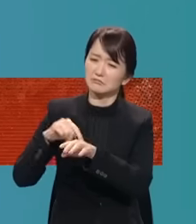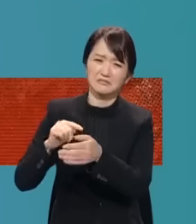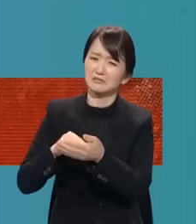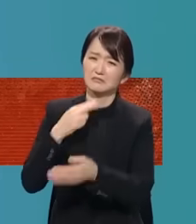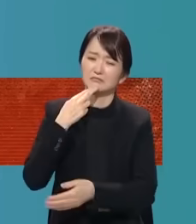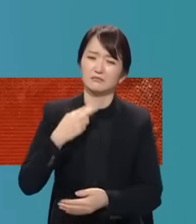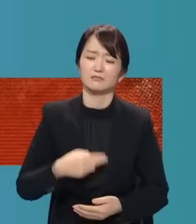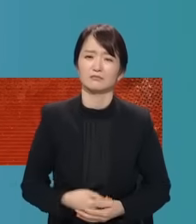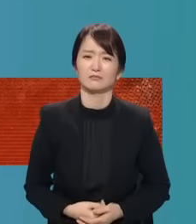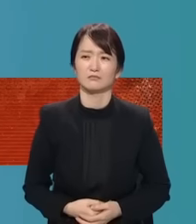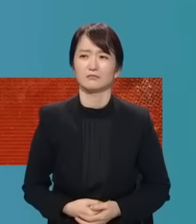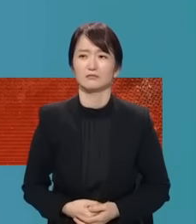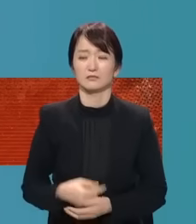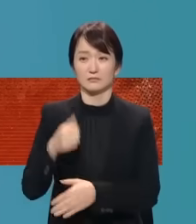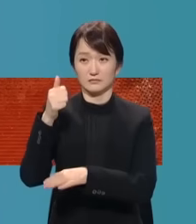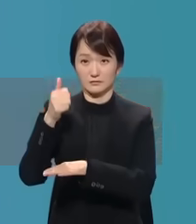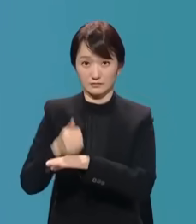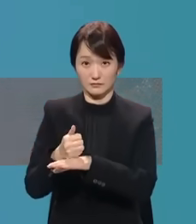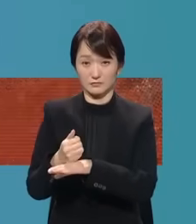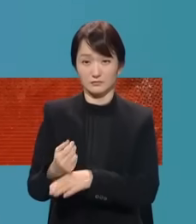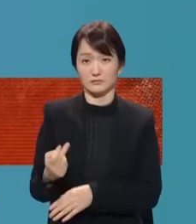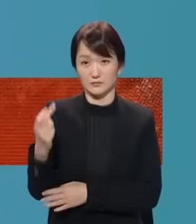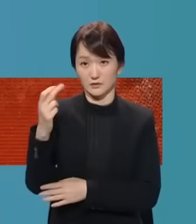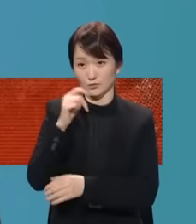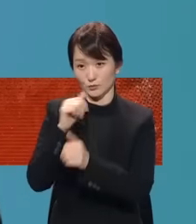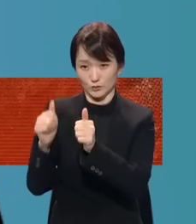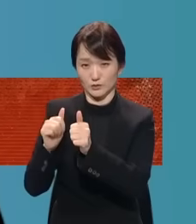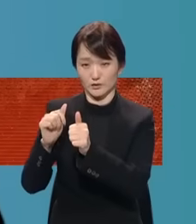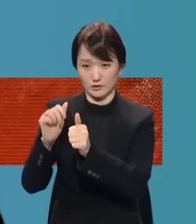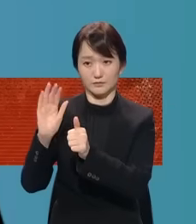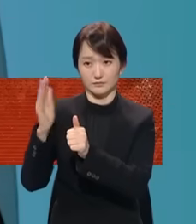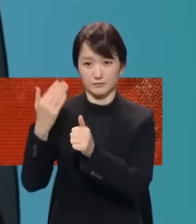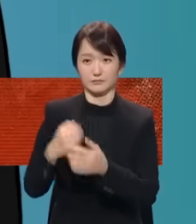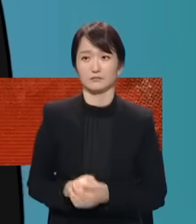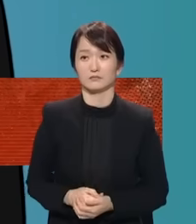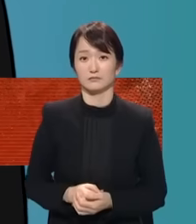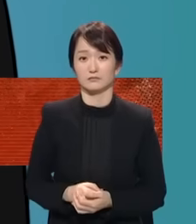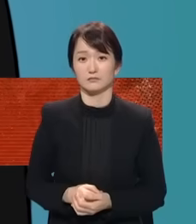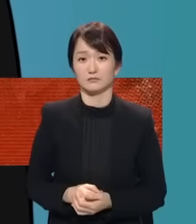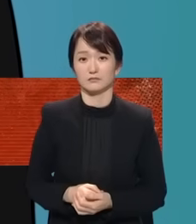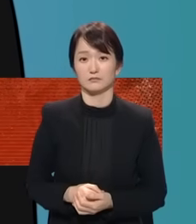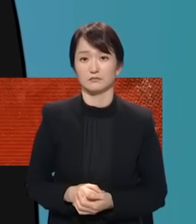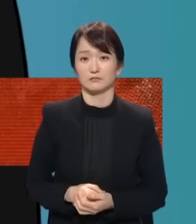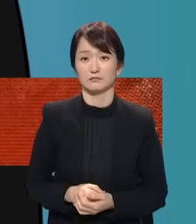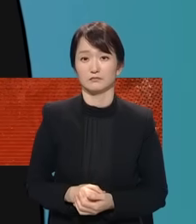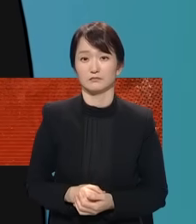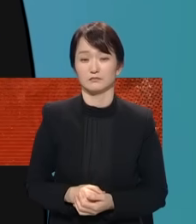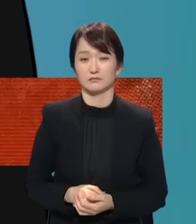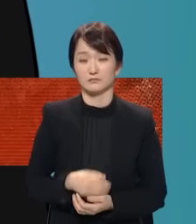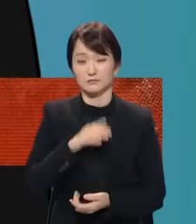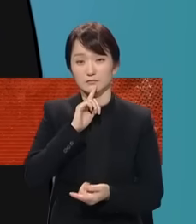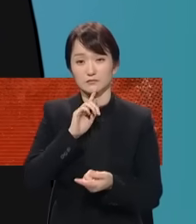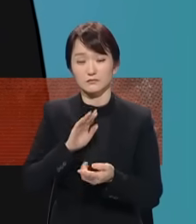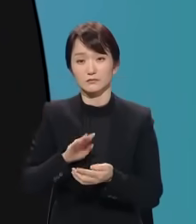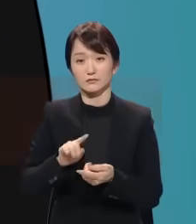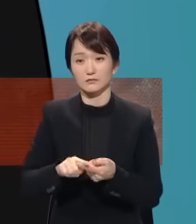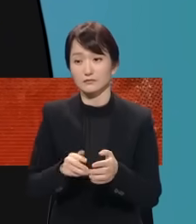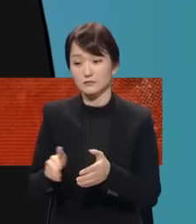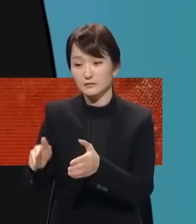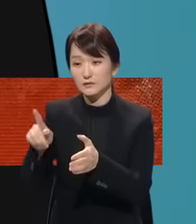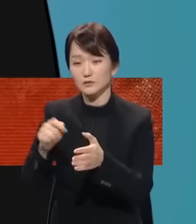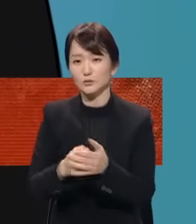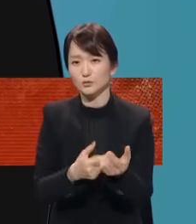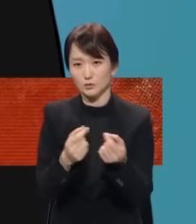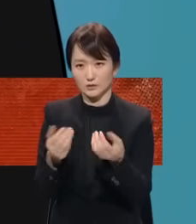없어요. 근데 이제 결국에 이 형 변호사가 됐습니다. 그래서 이제 뭐 당연한 어떻게 보면은 길 중에 하나인데